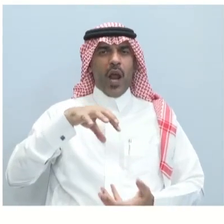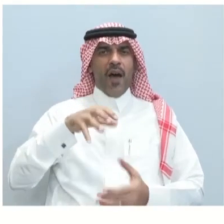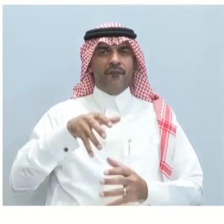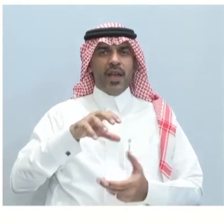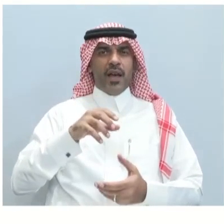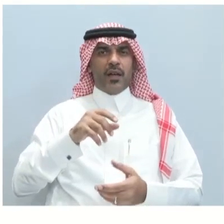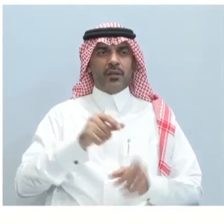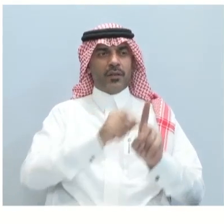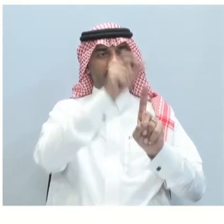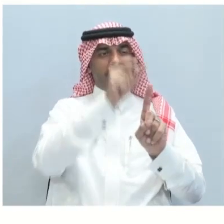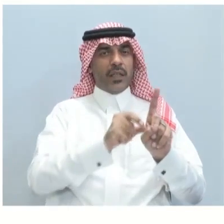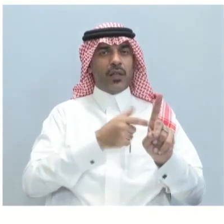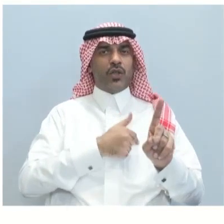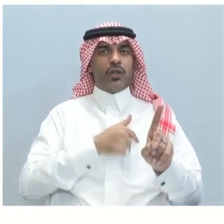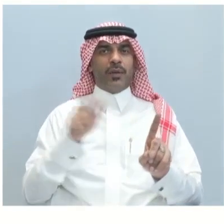الجغرافي